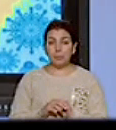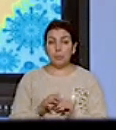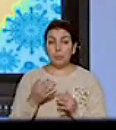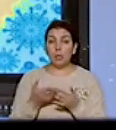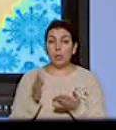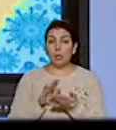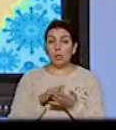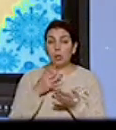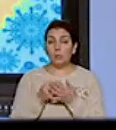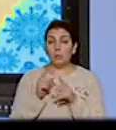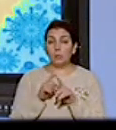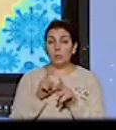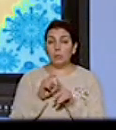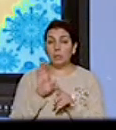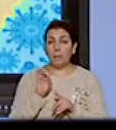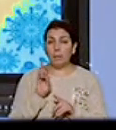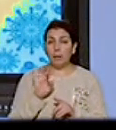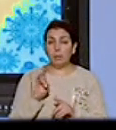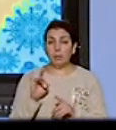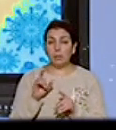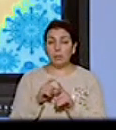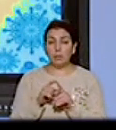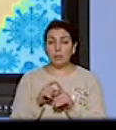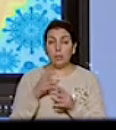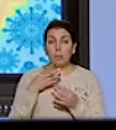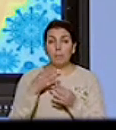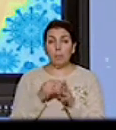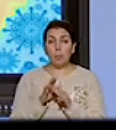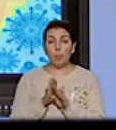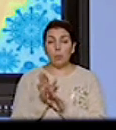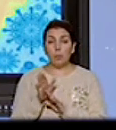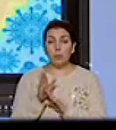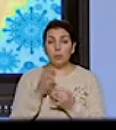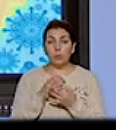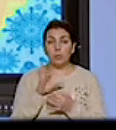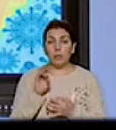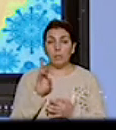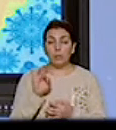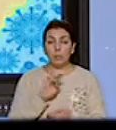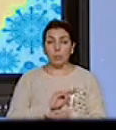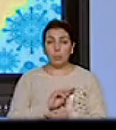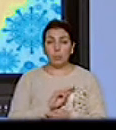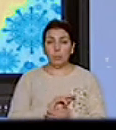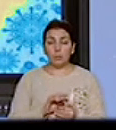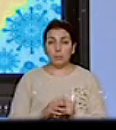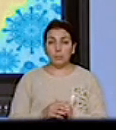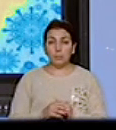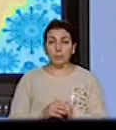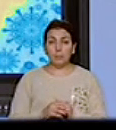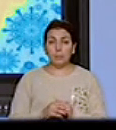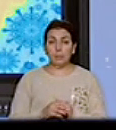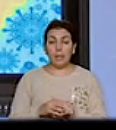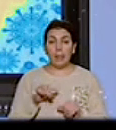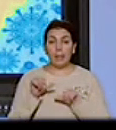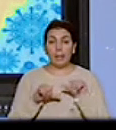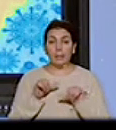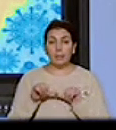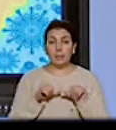Откройте, ребята, словарные тетради. Мы сейчас с вами выполним словарную работу.